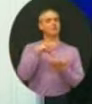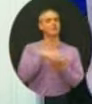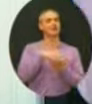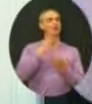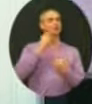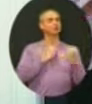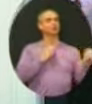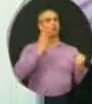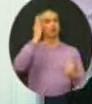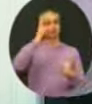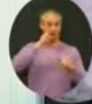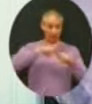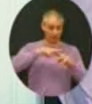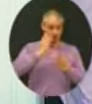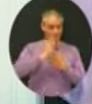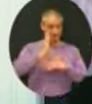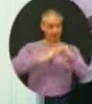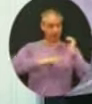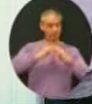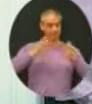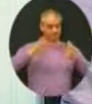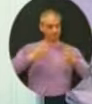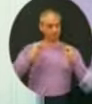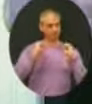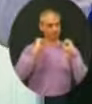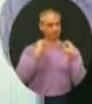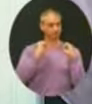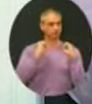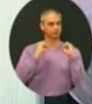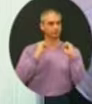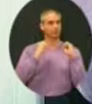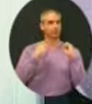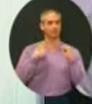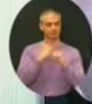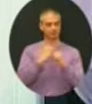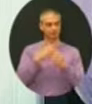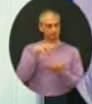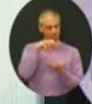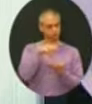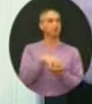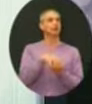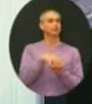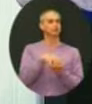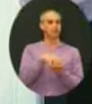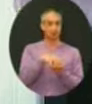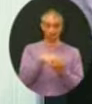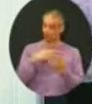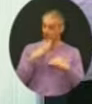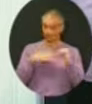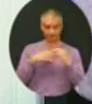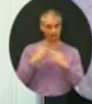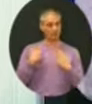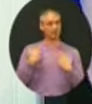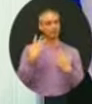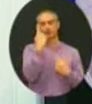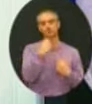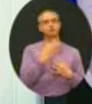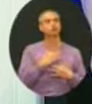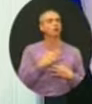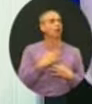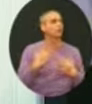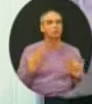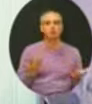בעתיד. לאחר שנבנה את הבית, נייצב אותו, נעמיד אותו כחוליה מרכזית, נבנה לנו תעודת הזהות. הרי